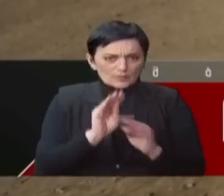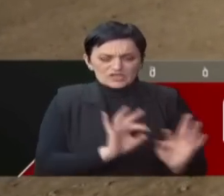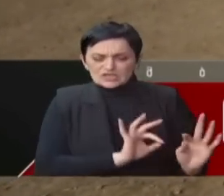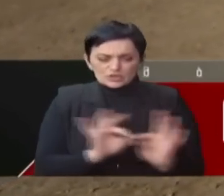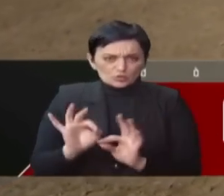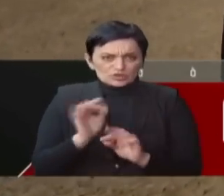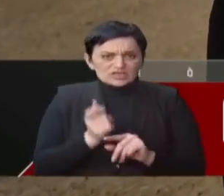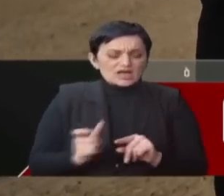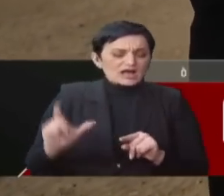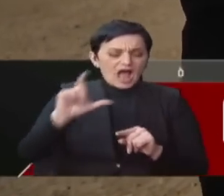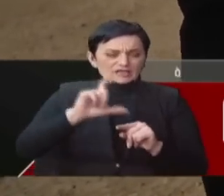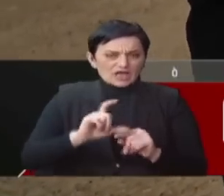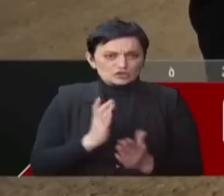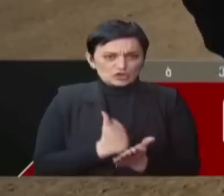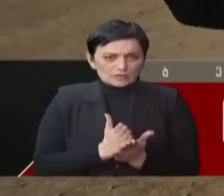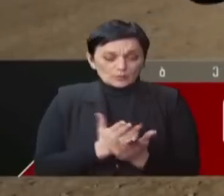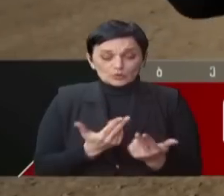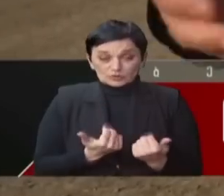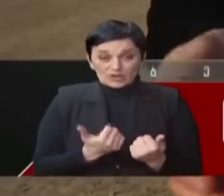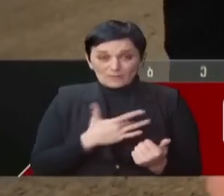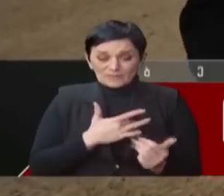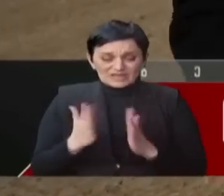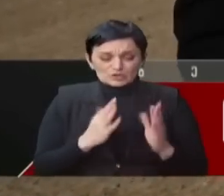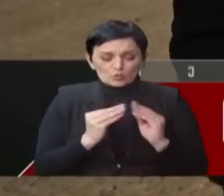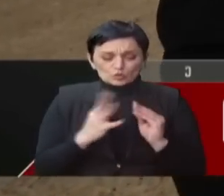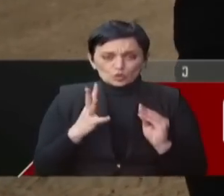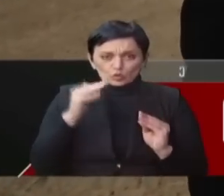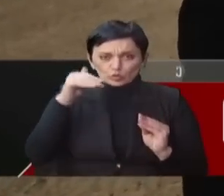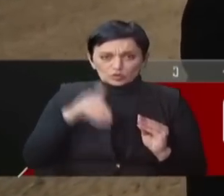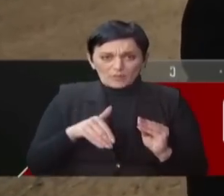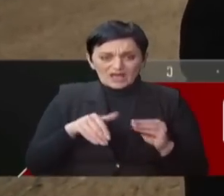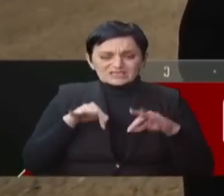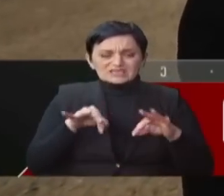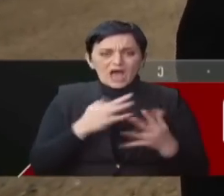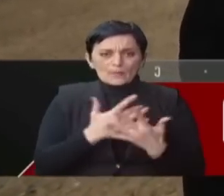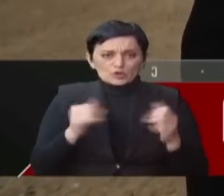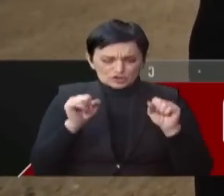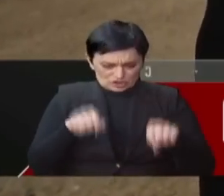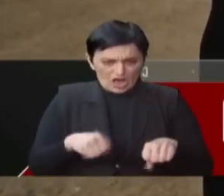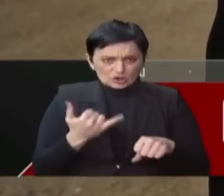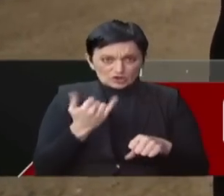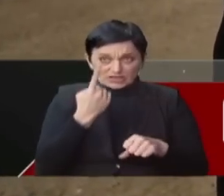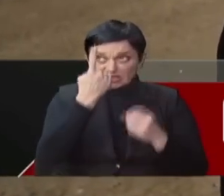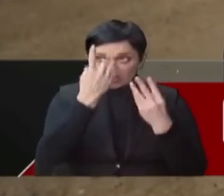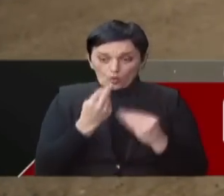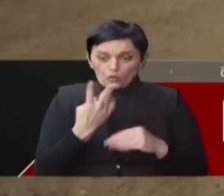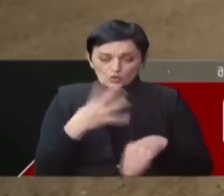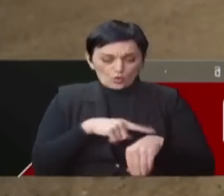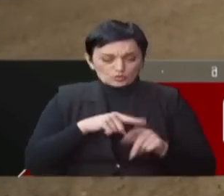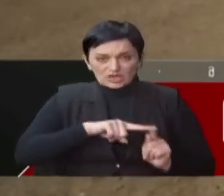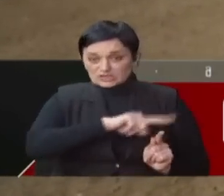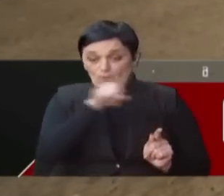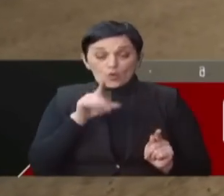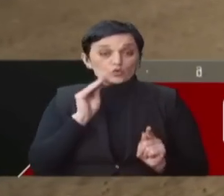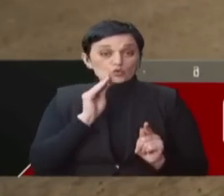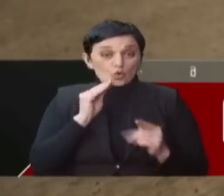უკვე გადაჭარბებული არის და დაახლოებით 15000 სატრანსპორტო საშუალებაზე აღწევს დღეგამის განმავლობაში.